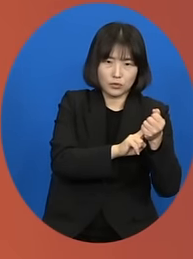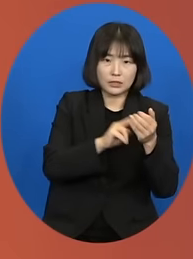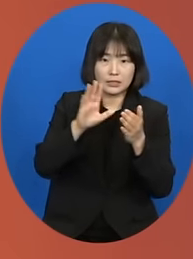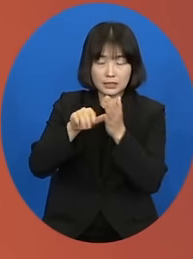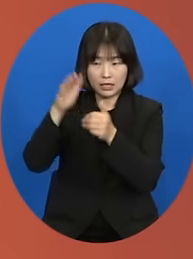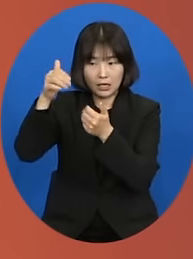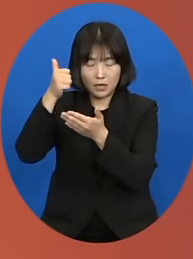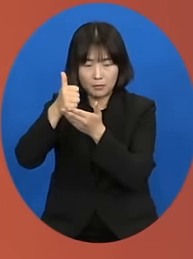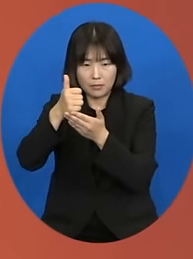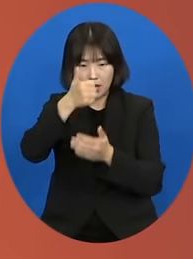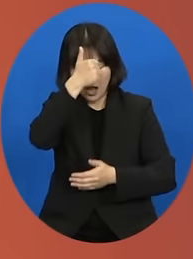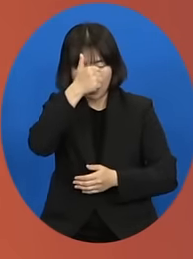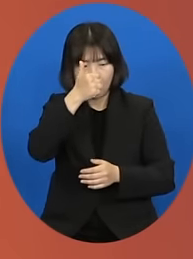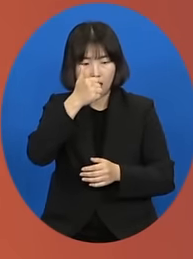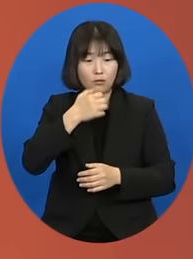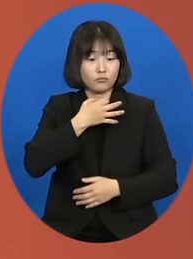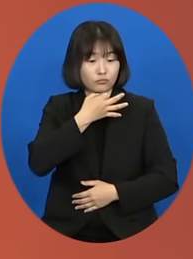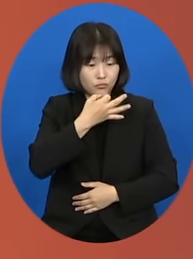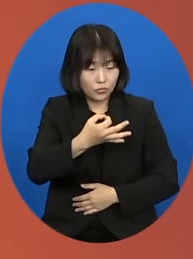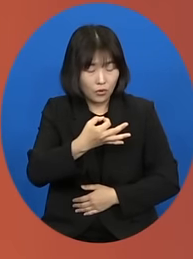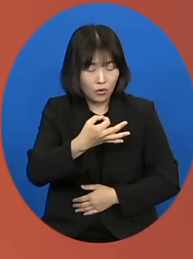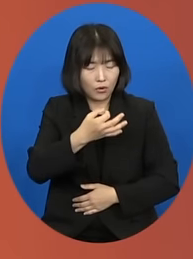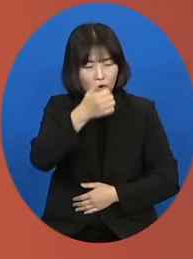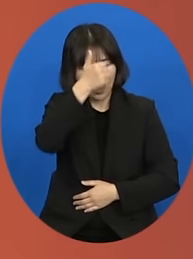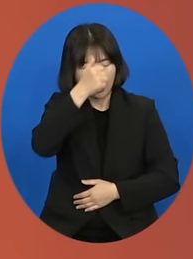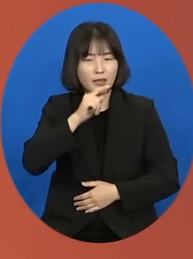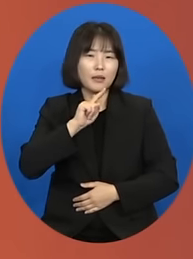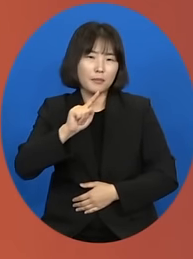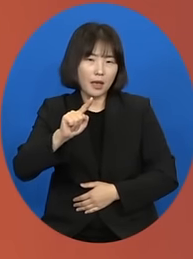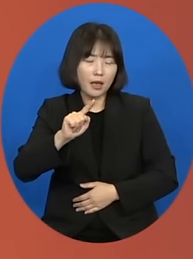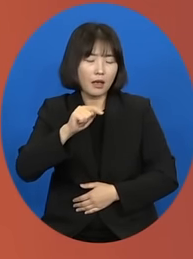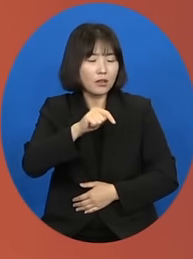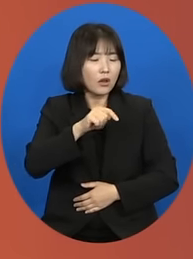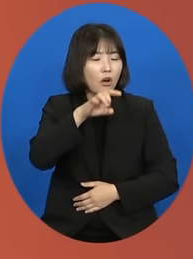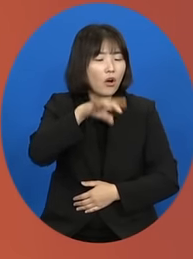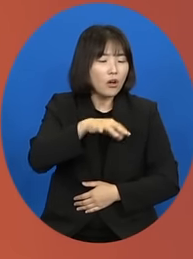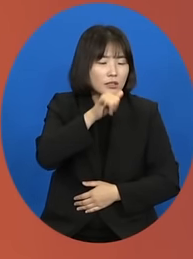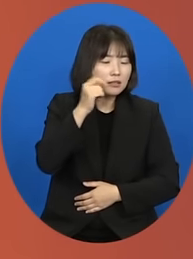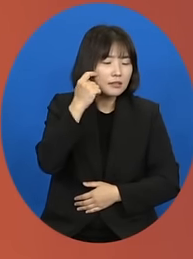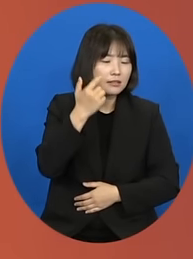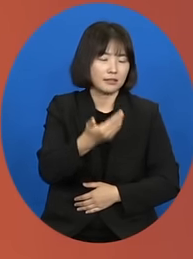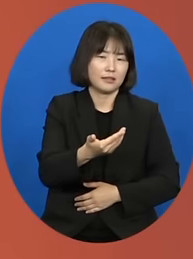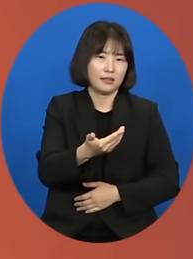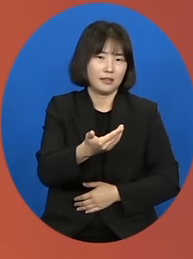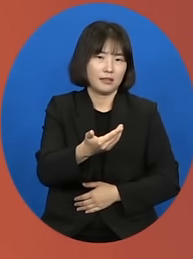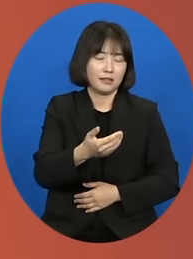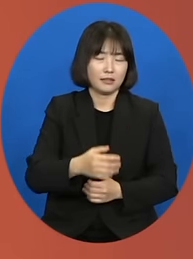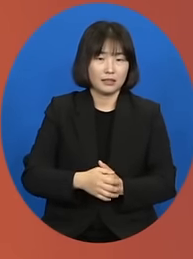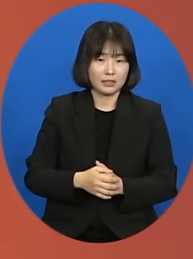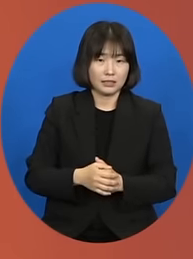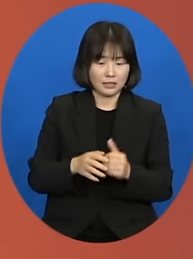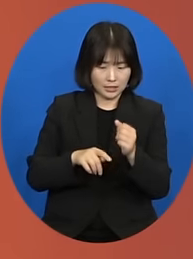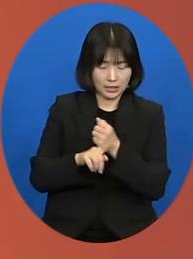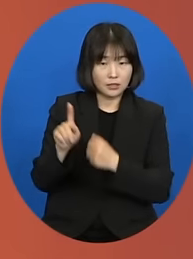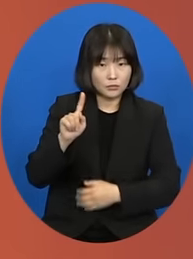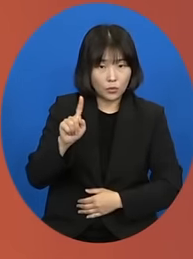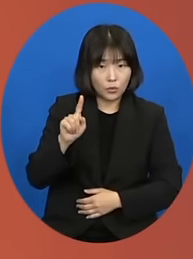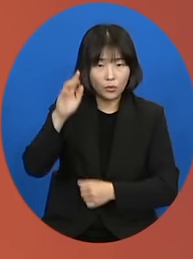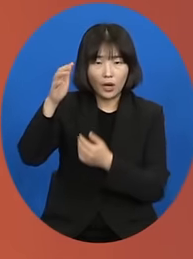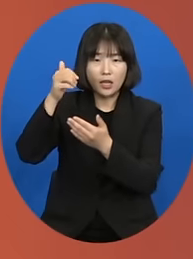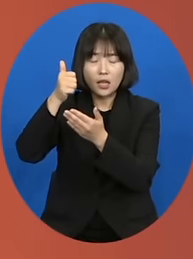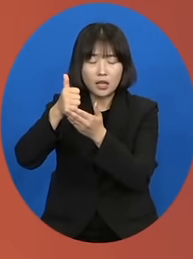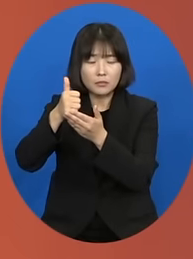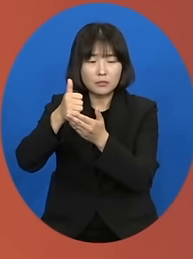아담을 찾으시죠. 부르시죠. 뭐라고 부르시나요? 아담아, 내가 어디 있느냐? 이 말씀은 하나님이 아담이